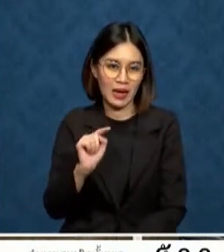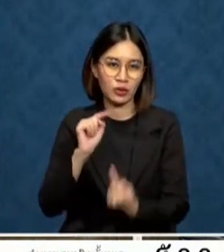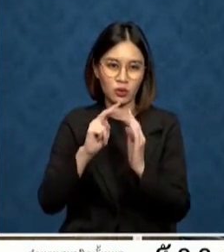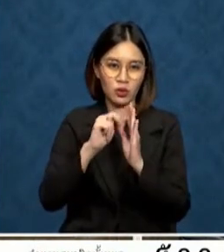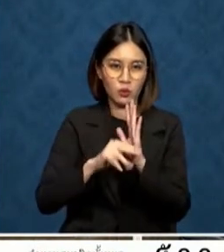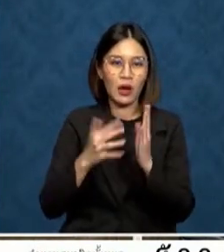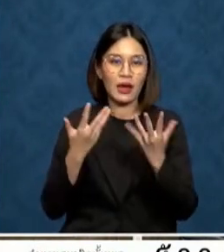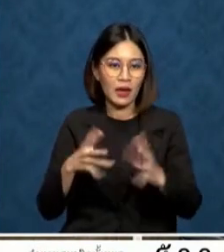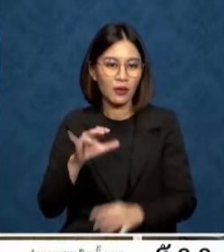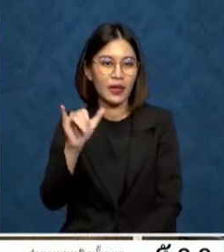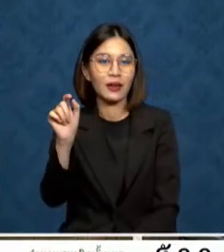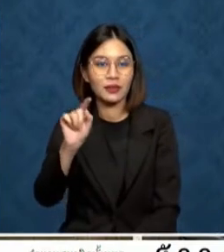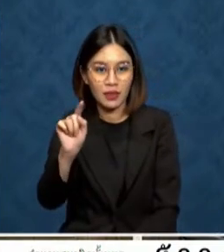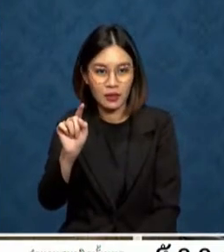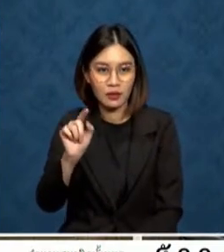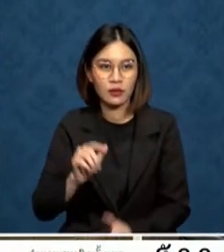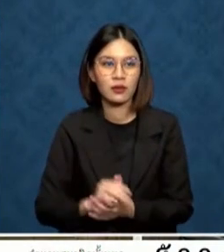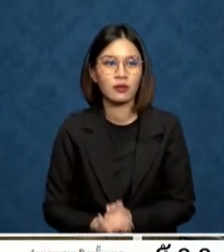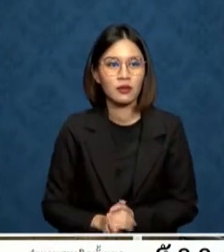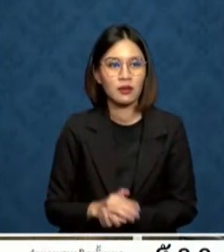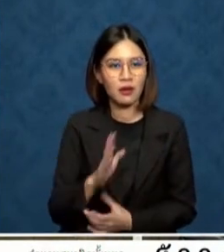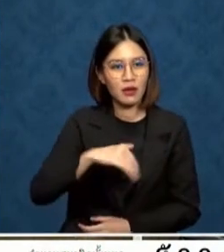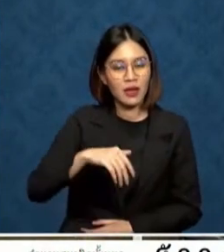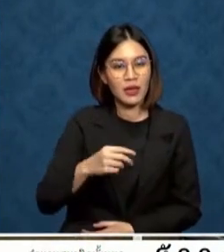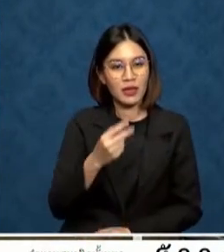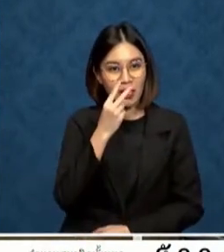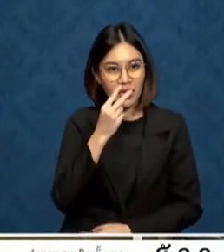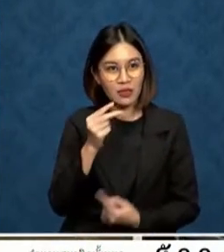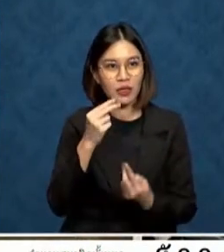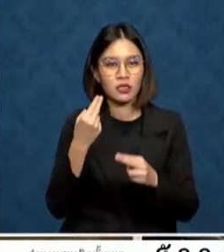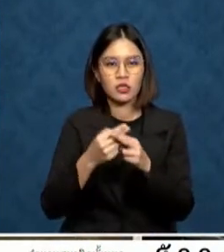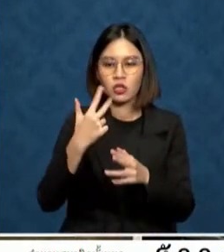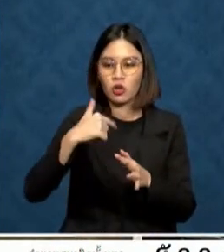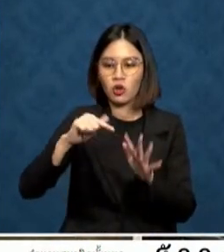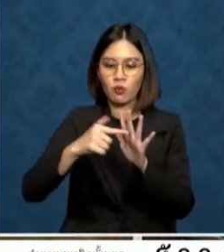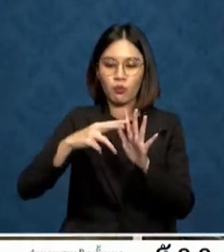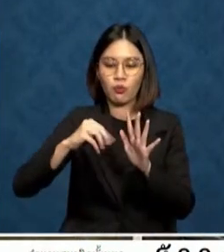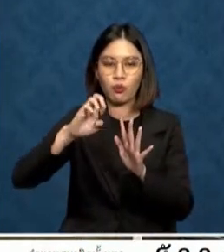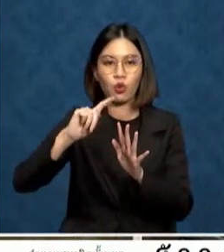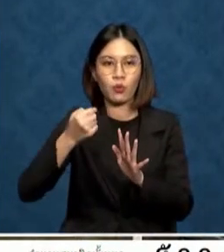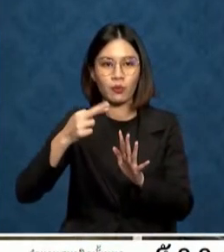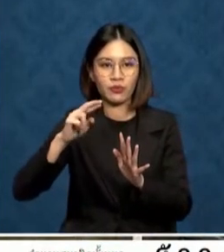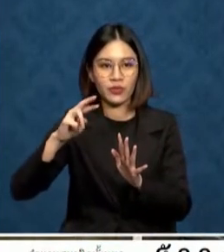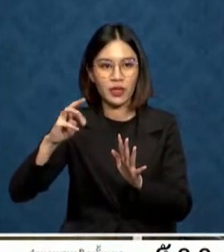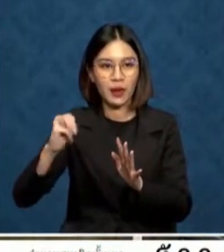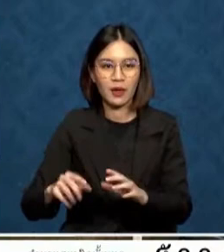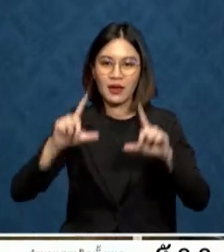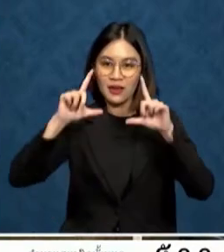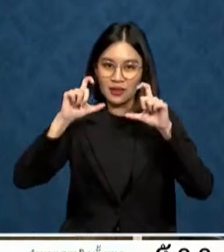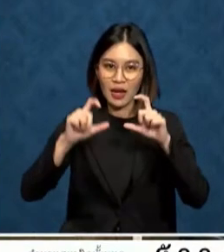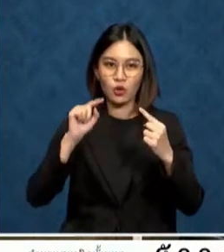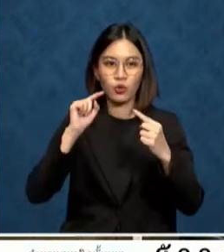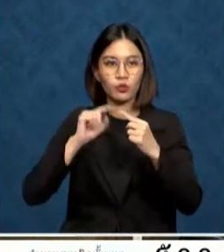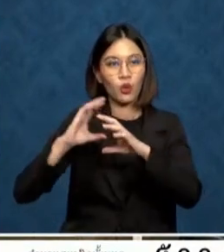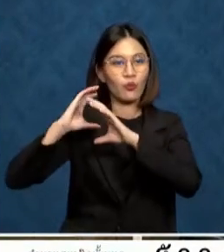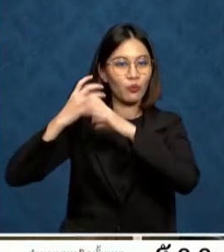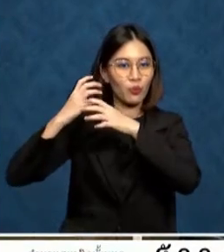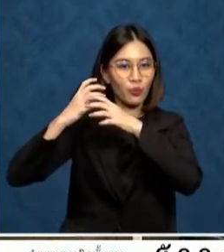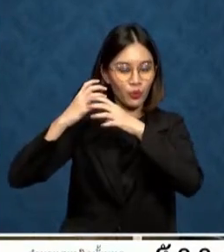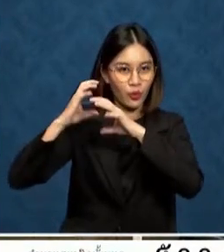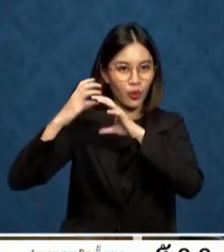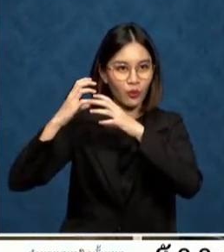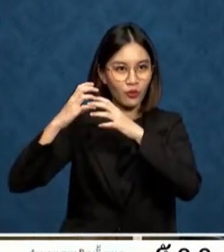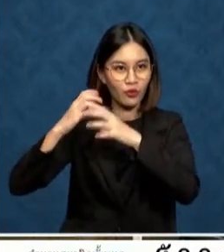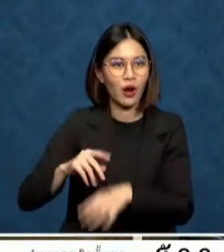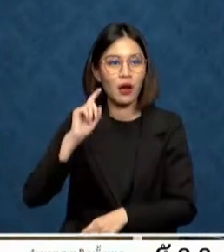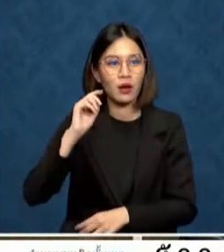แล้วหรือยังเราเห็นท่านภูมิธรรมนะครับขออภัยที่เอ่ยนามท่านไปถ่ายรูปโปรโมทกับซีรียวายเรื่องหนึ